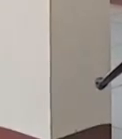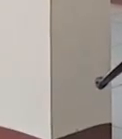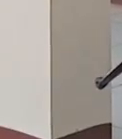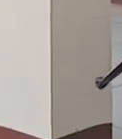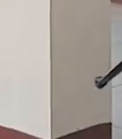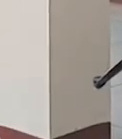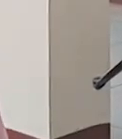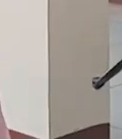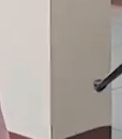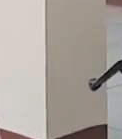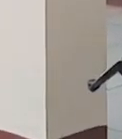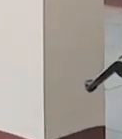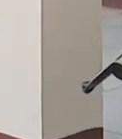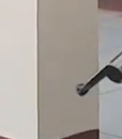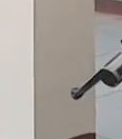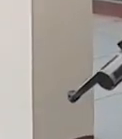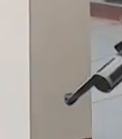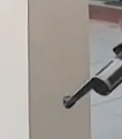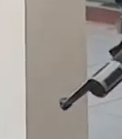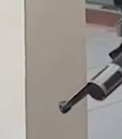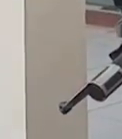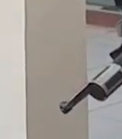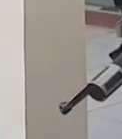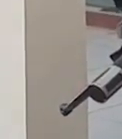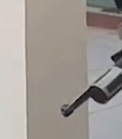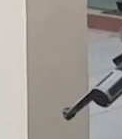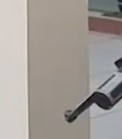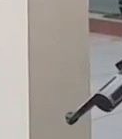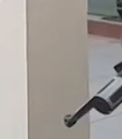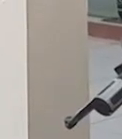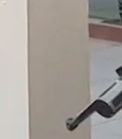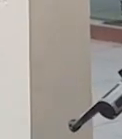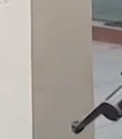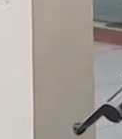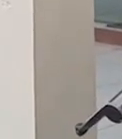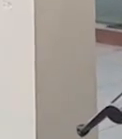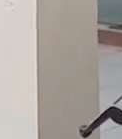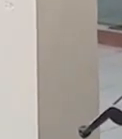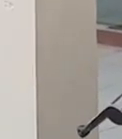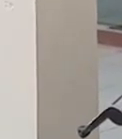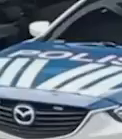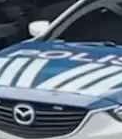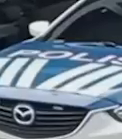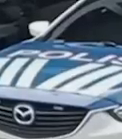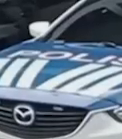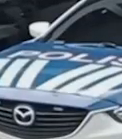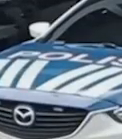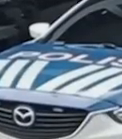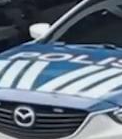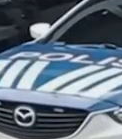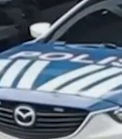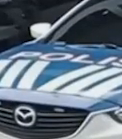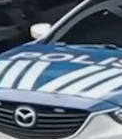kelompok. 16 kelompok. Kalau Ibu masuk kelompok berapa sih, Bu? Kelompok Mawar. Mawar. Diketahui nggak ketua kelompoknya siapa? Nggak. Polres